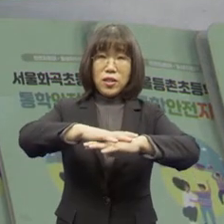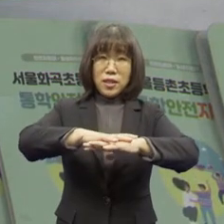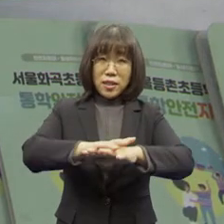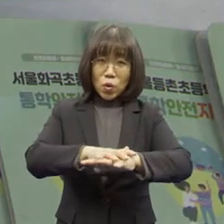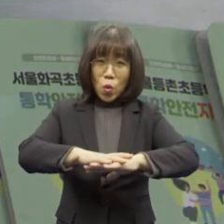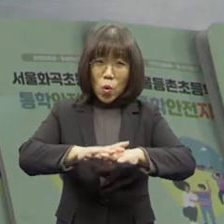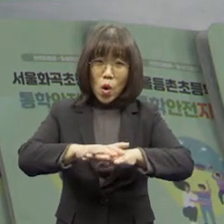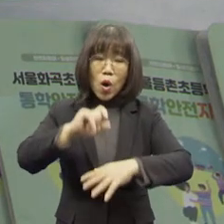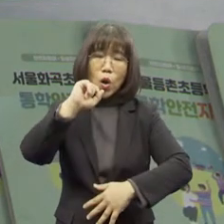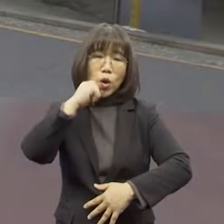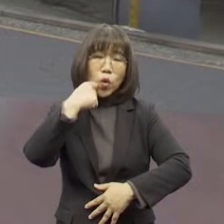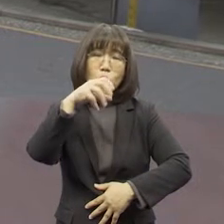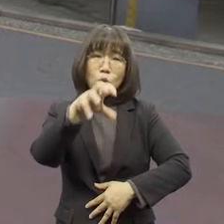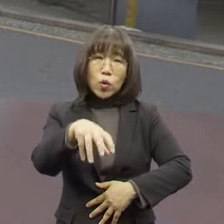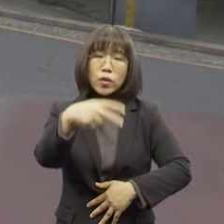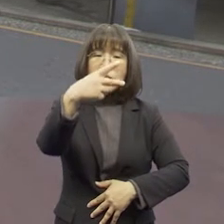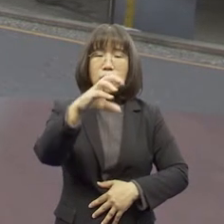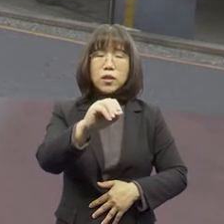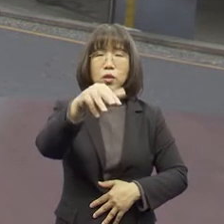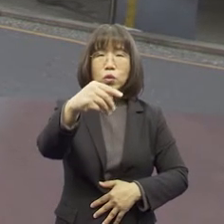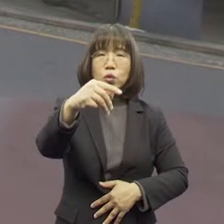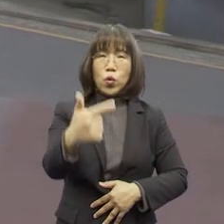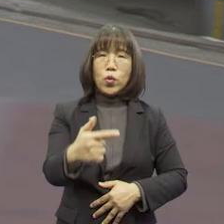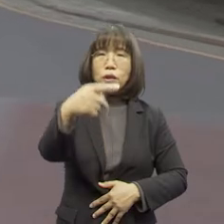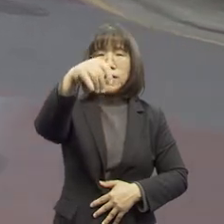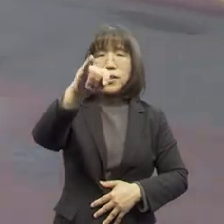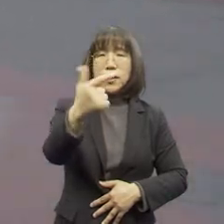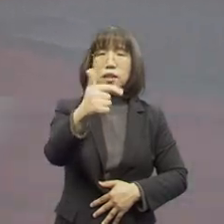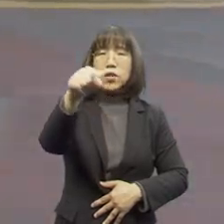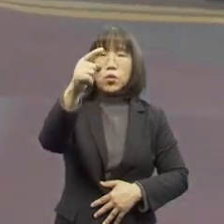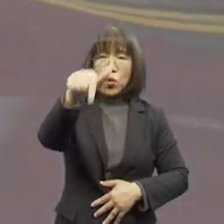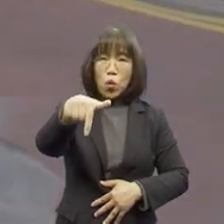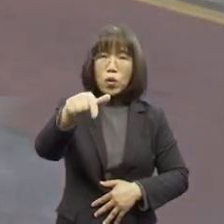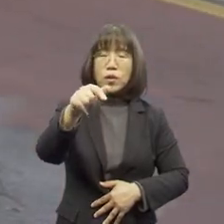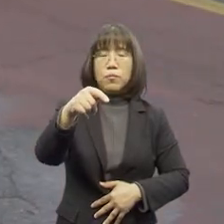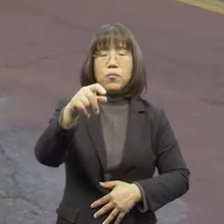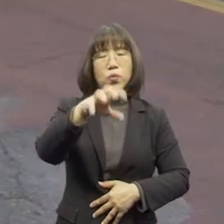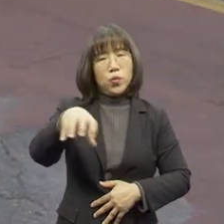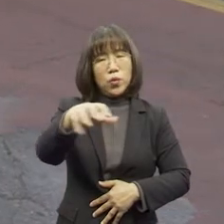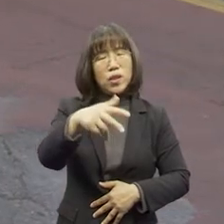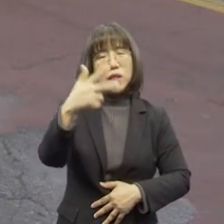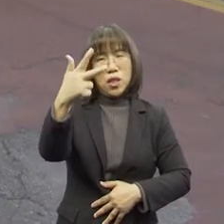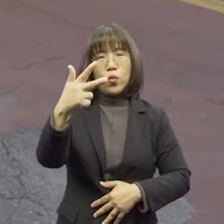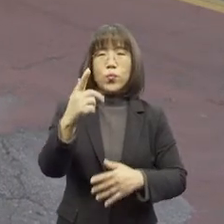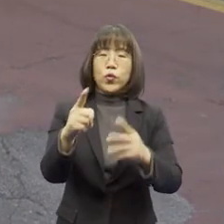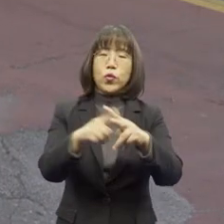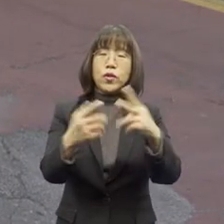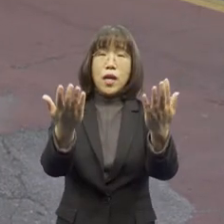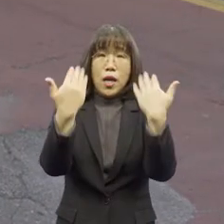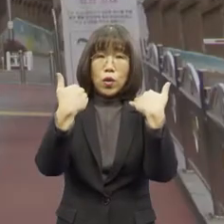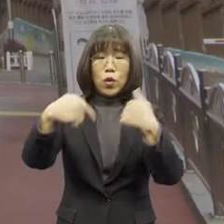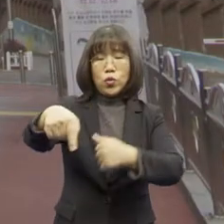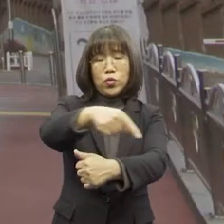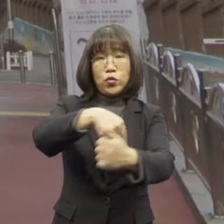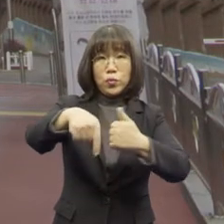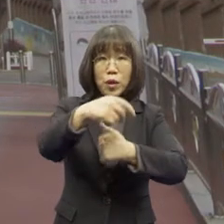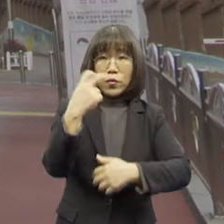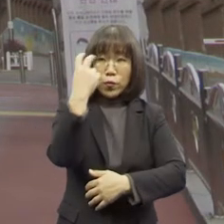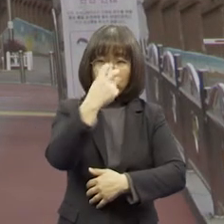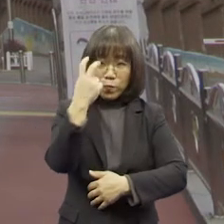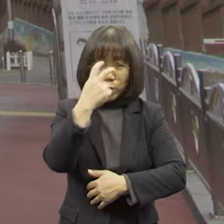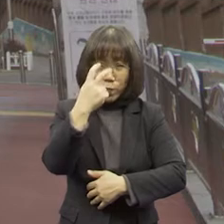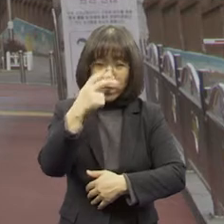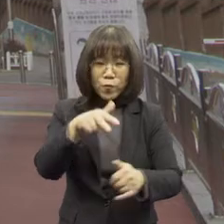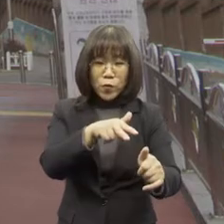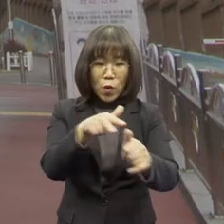통학안전지도는 평소 통학로 관련 민원이 많은 등촌, 신곡, 신월 등 7개 초등학교를 대상으로 현장조사와